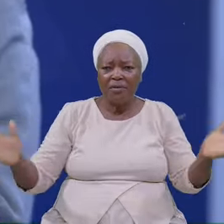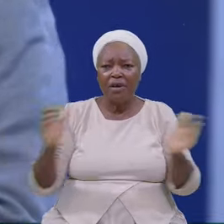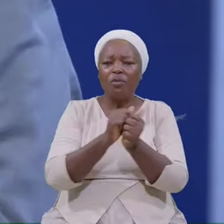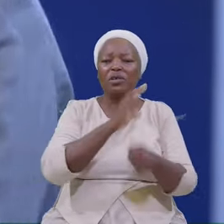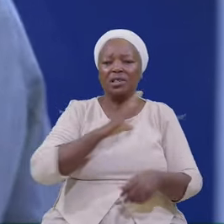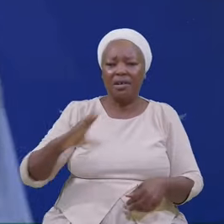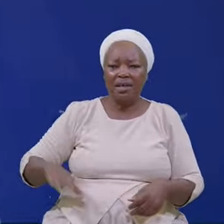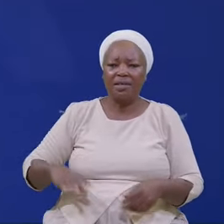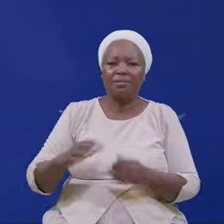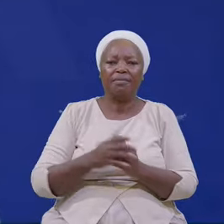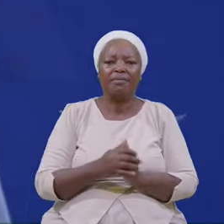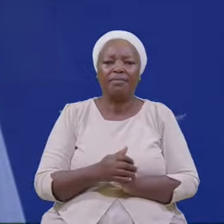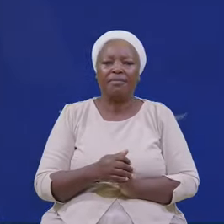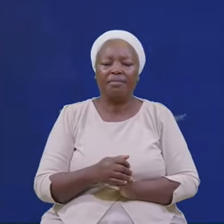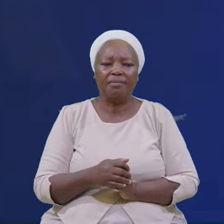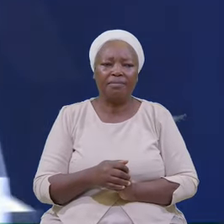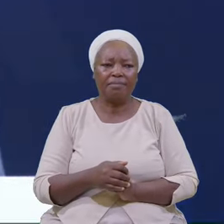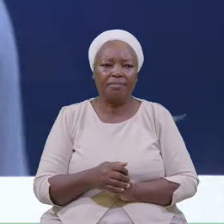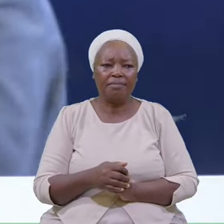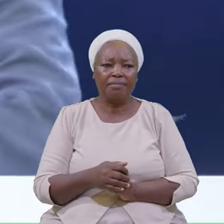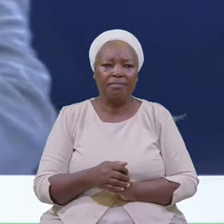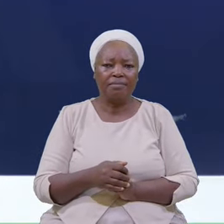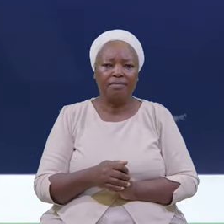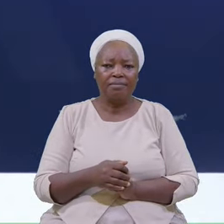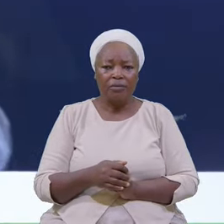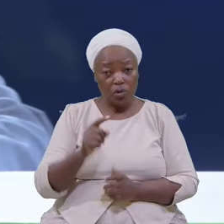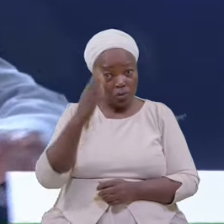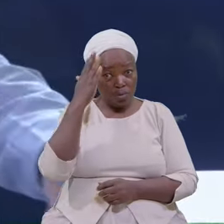My unbelief is crucified with Christ. Mon incrédulité est crucifiée avec Christ.